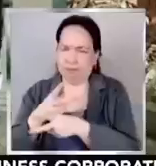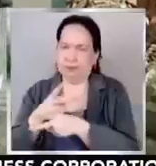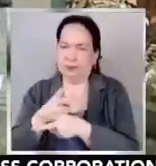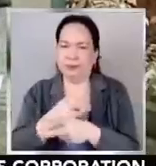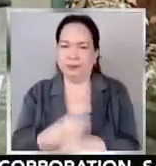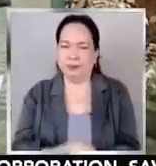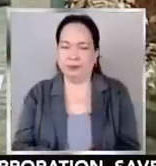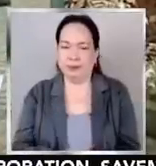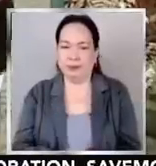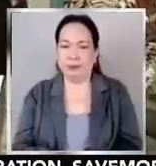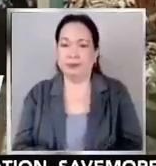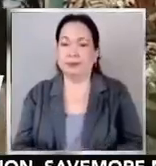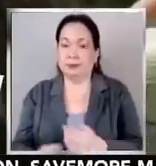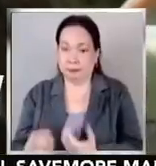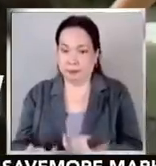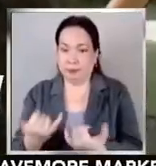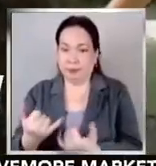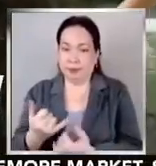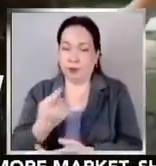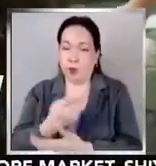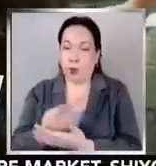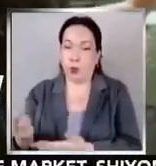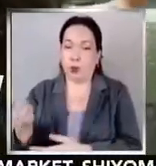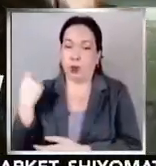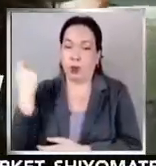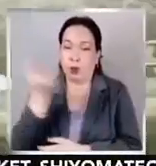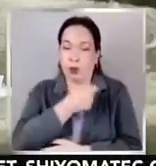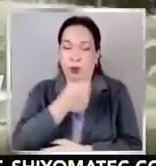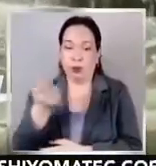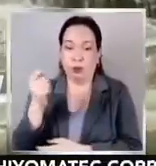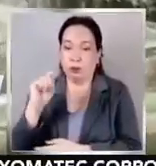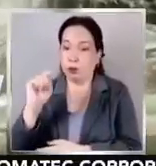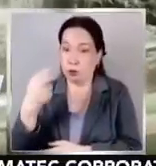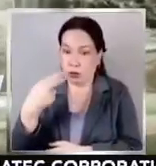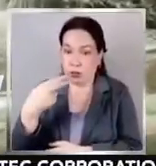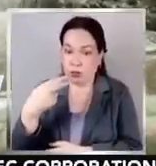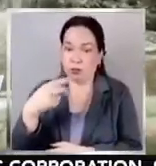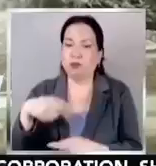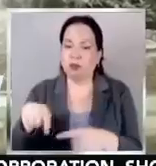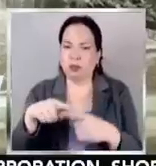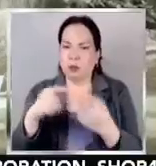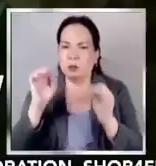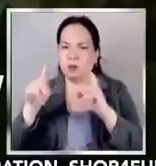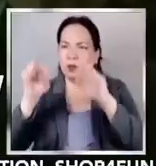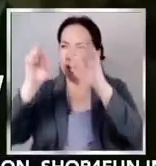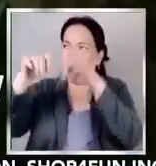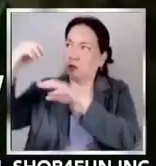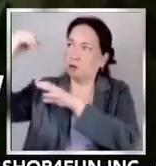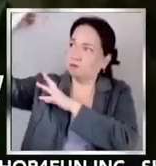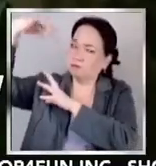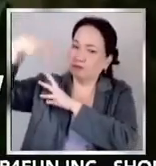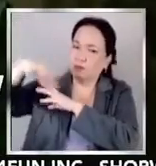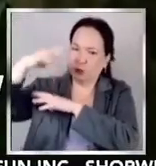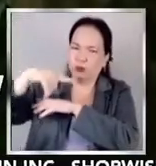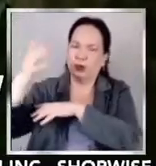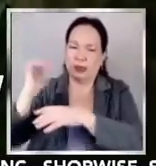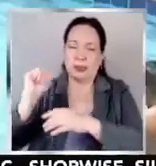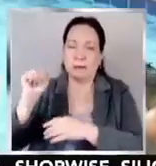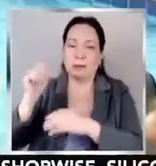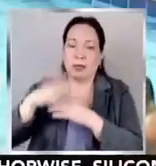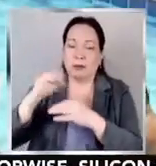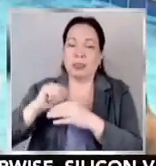Ngayong Huwebes Santo, dagsa rin ang mga tao sa hinulugang taktak. Marami ang nagpapakuha ng larawan sa tanyag na falls na ito sa Antipolo